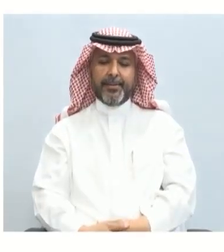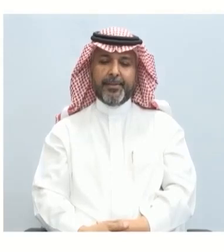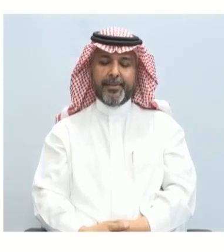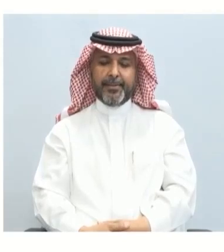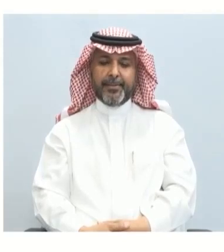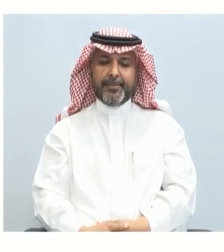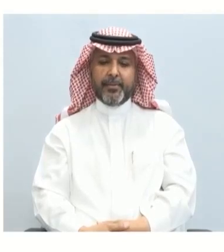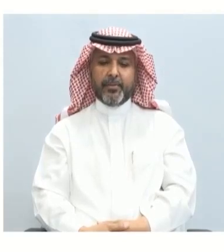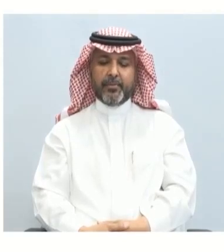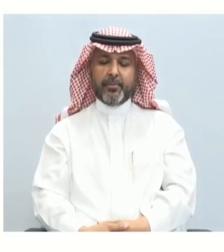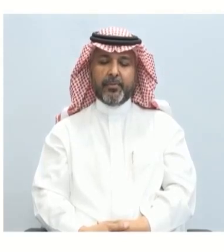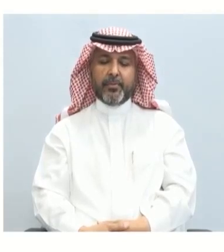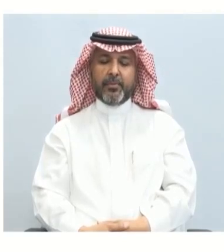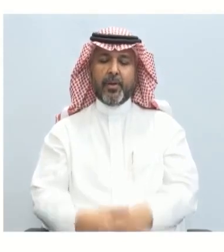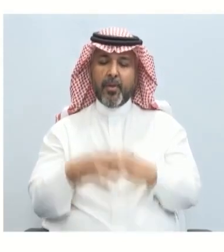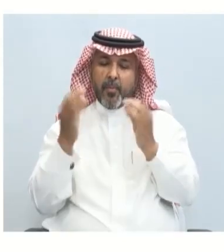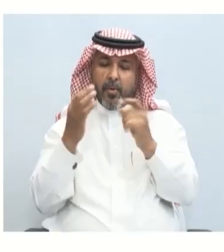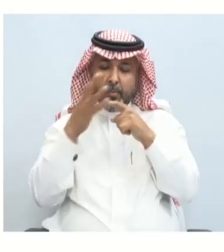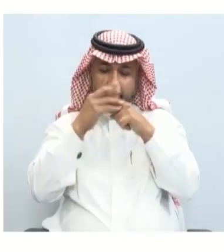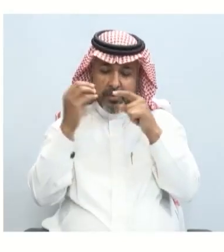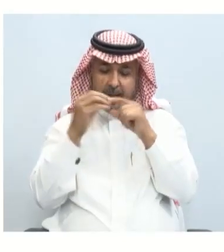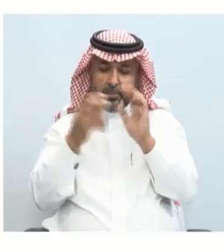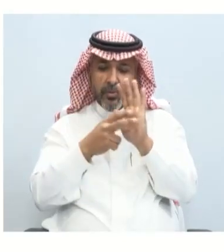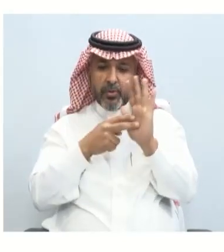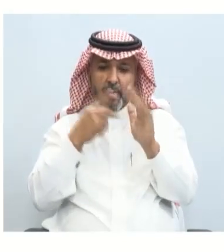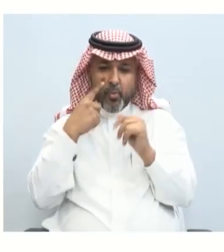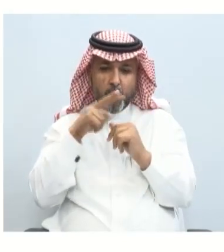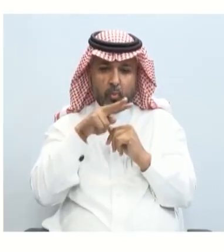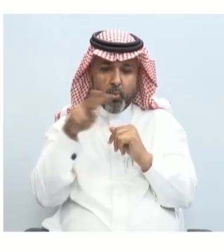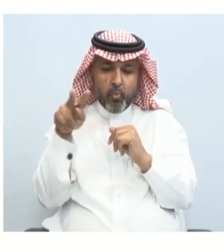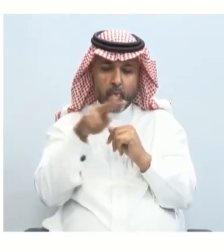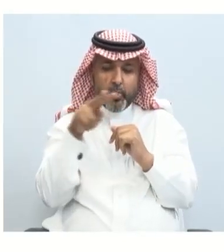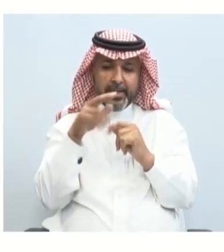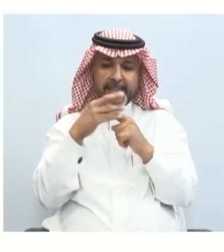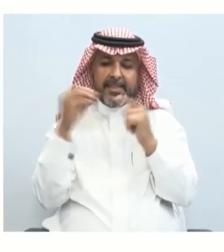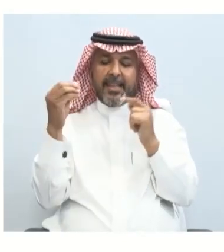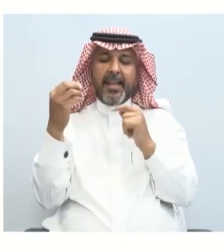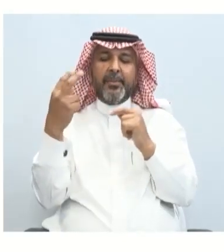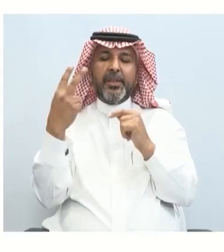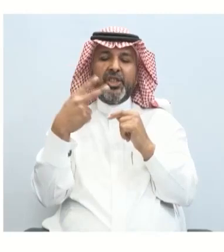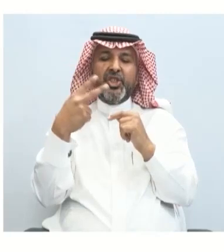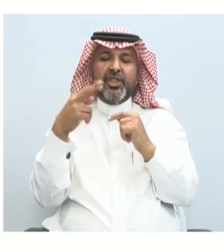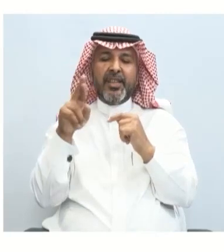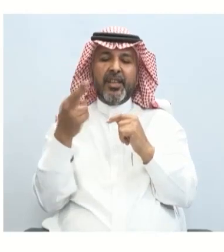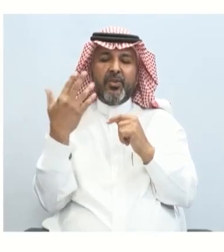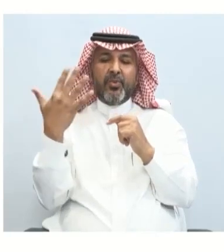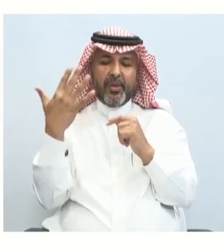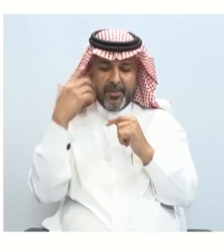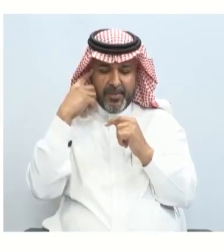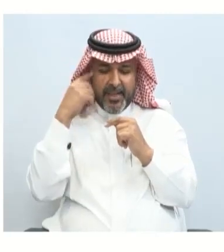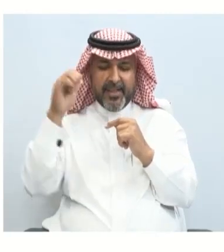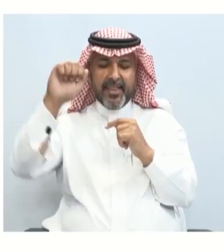0.35 لا تنسون السالب وبالتالي الناتج حيكون تقريبا سالب 20 ونصف سالب